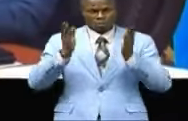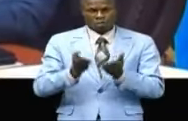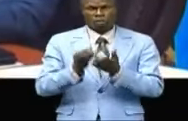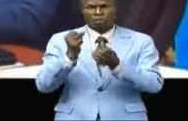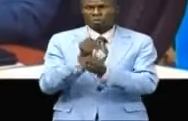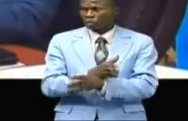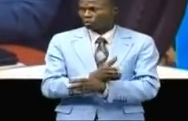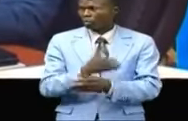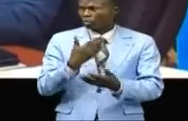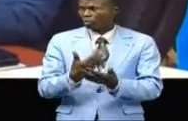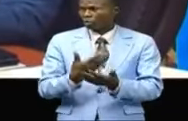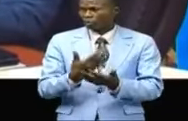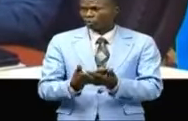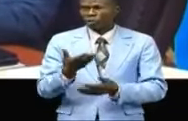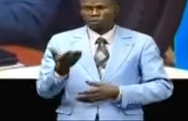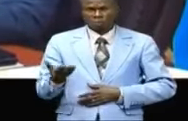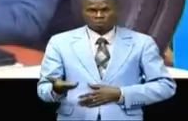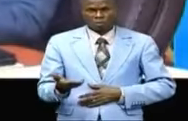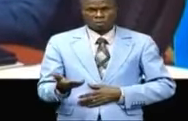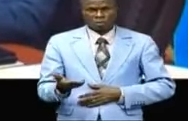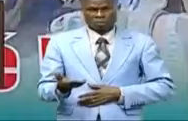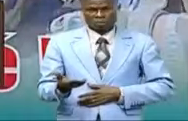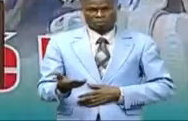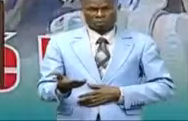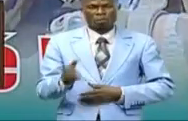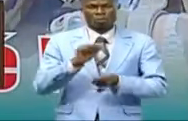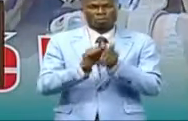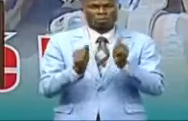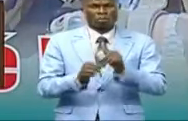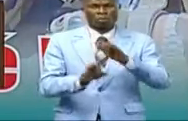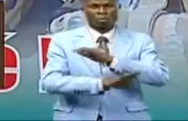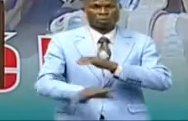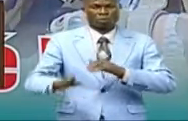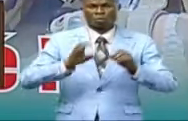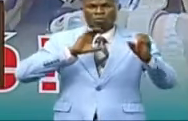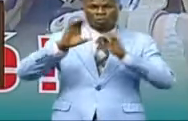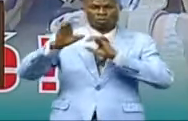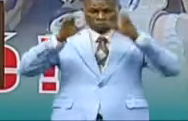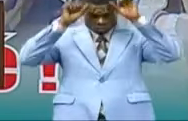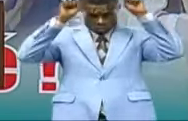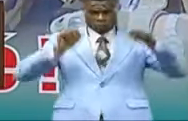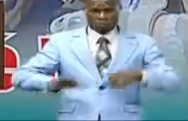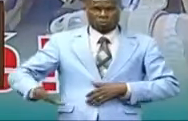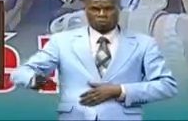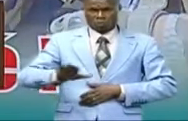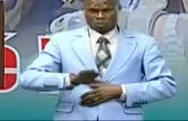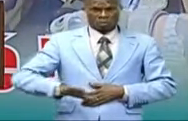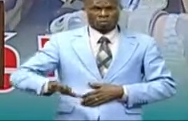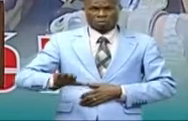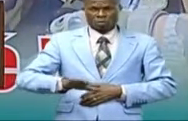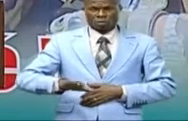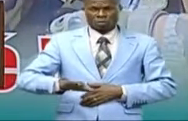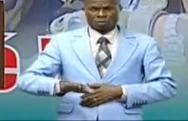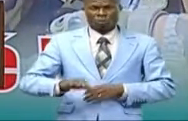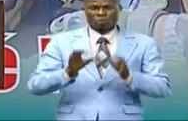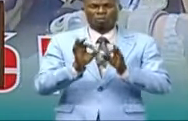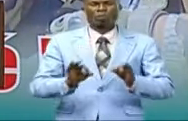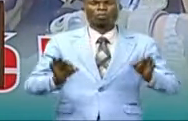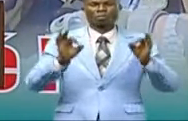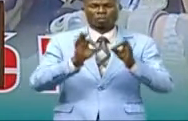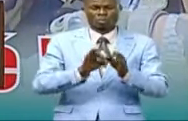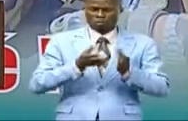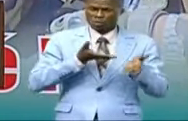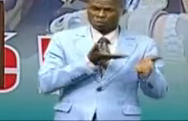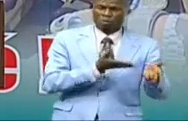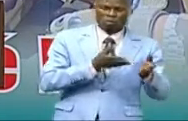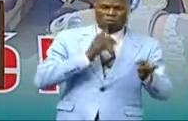finalisé rapidement. Dernier point de la communication du président de la République sur la nécessité de favoriser